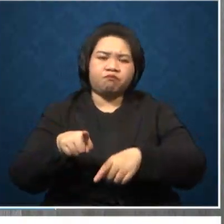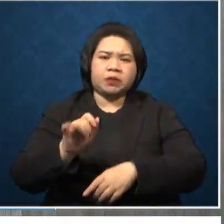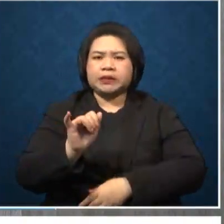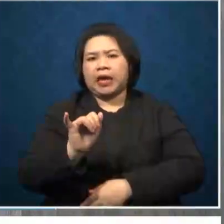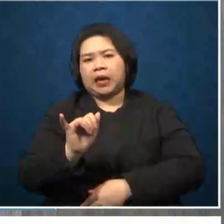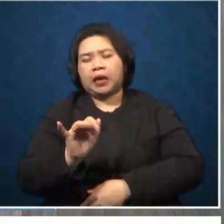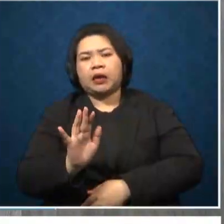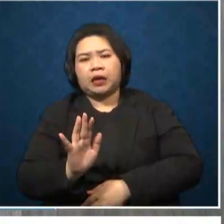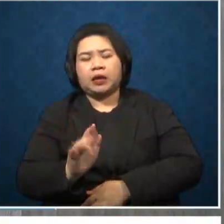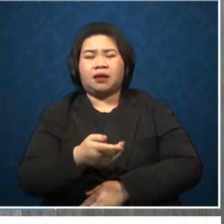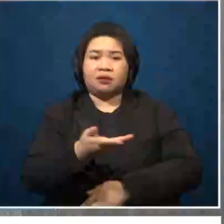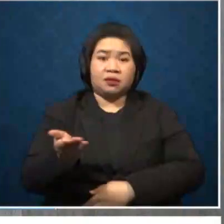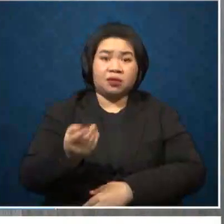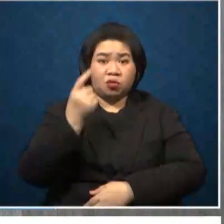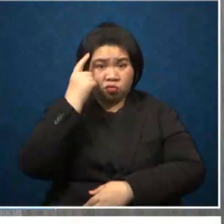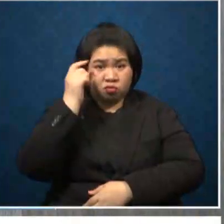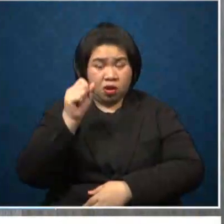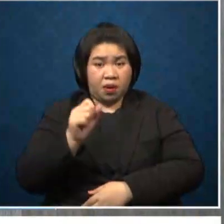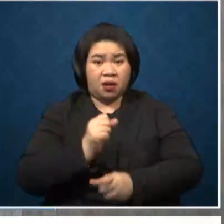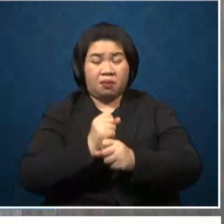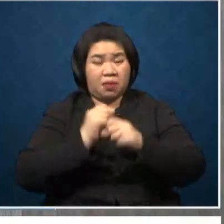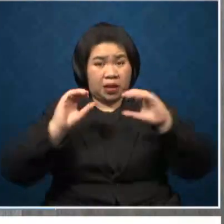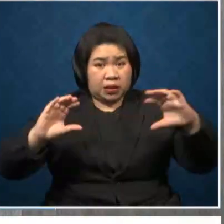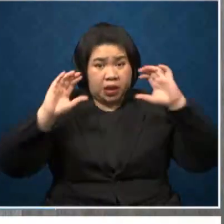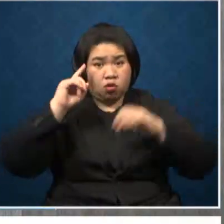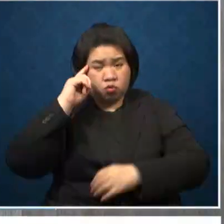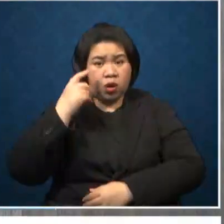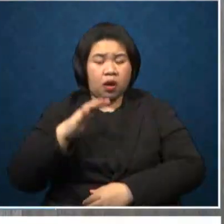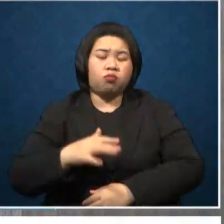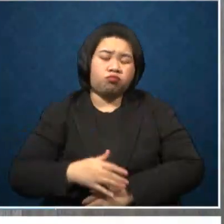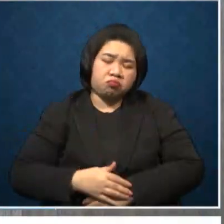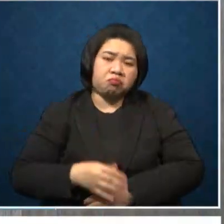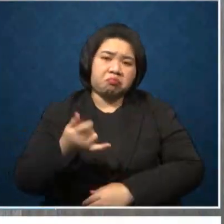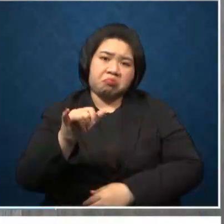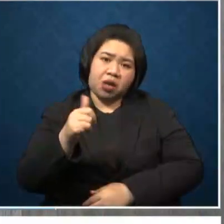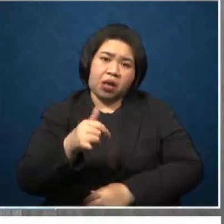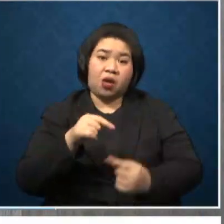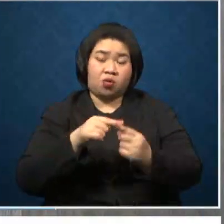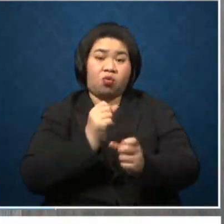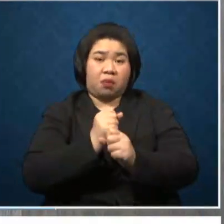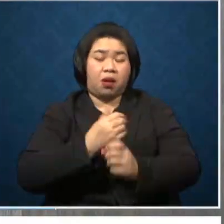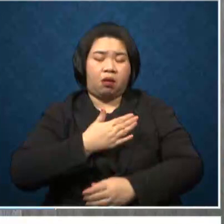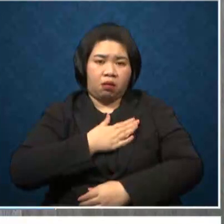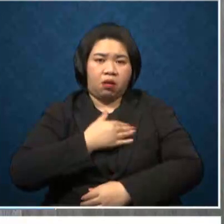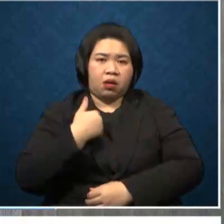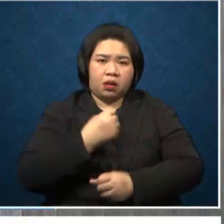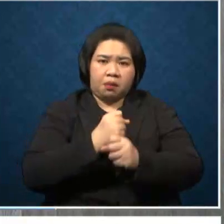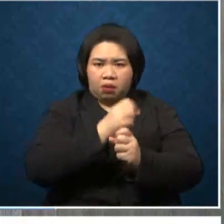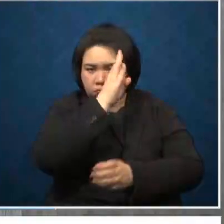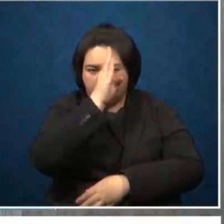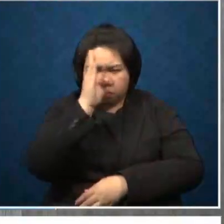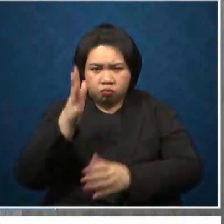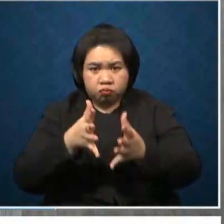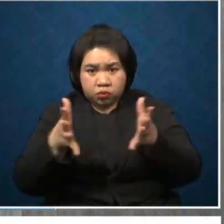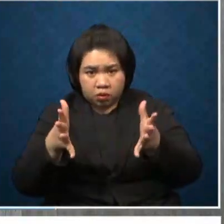ก็คงหลายท่านคงรับราชการมาว่าบางครั้งงานในหน้าที่เรามีเยอะแต่ถ้าเรื่องใดที่